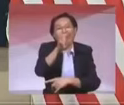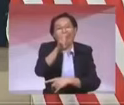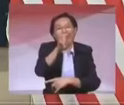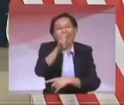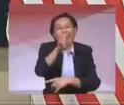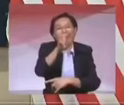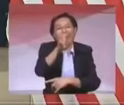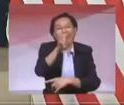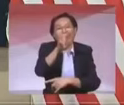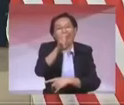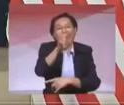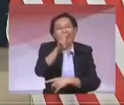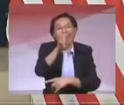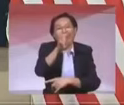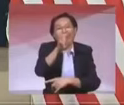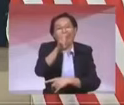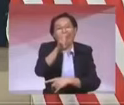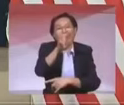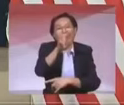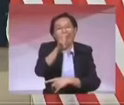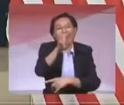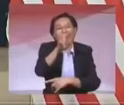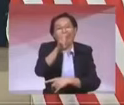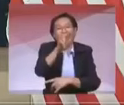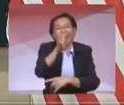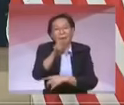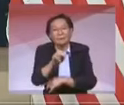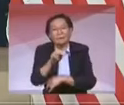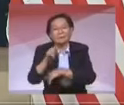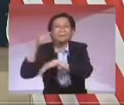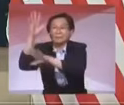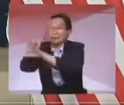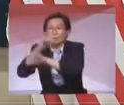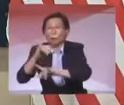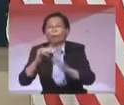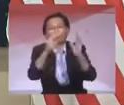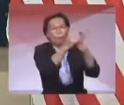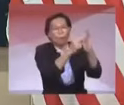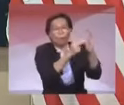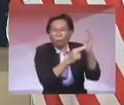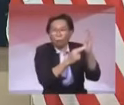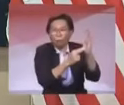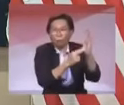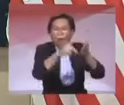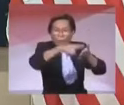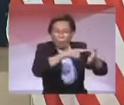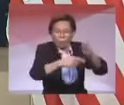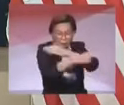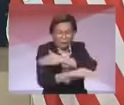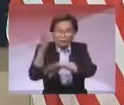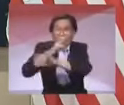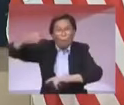Clause 4, Article 21 of the Sarawak State Constitution juga memperuntukkan pilihan raya negeri